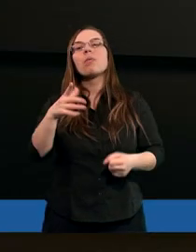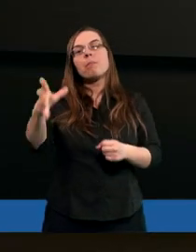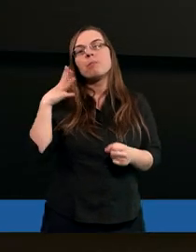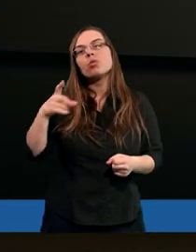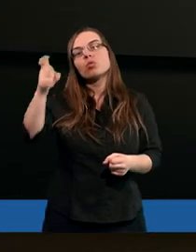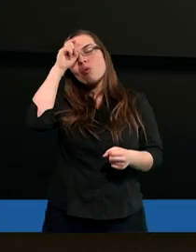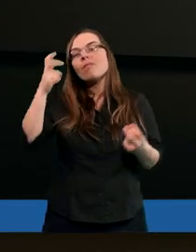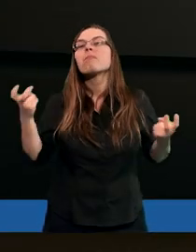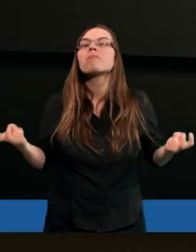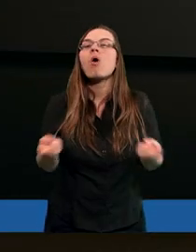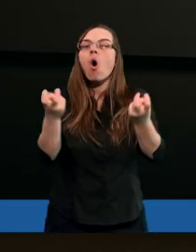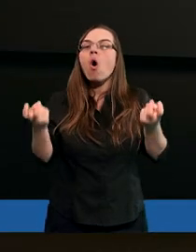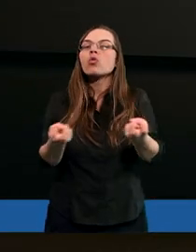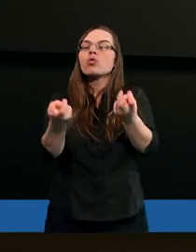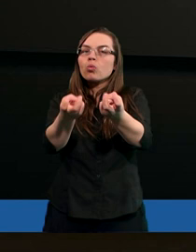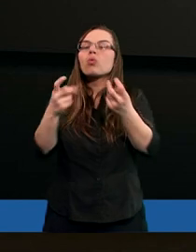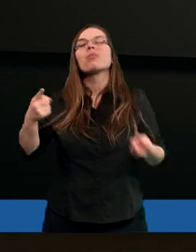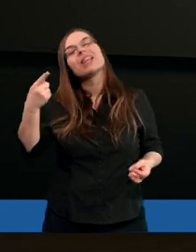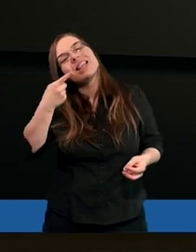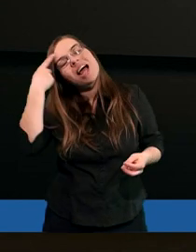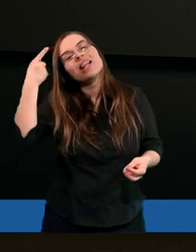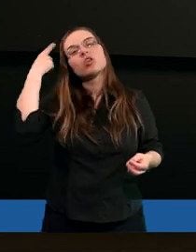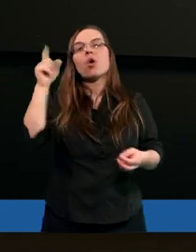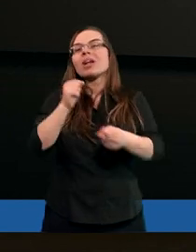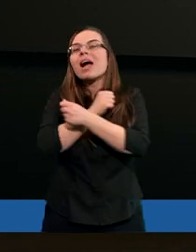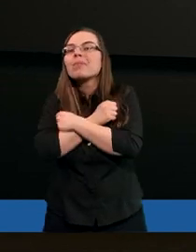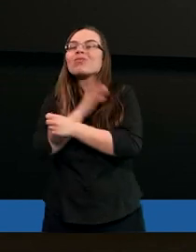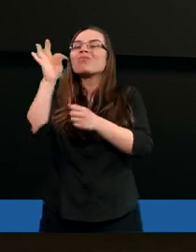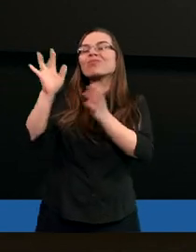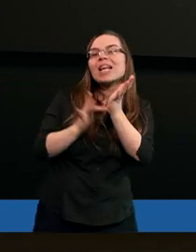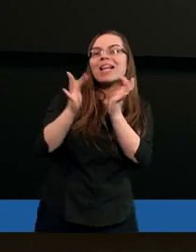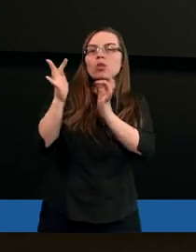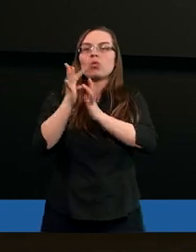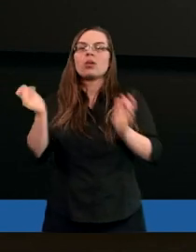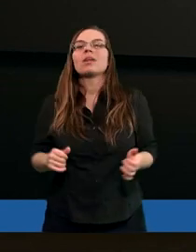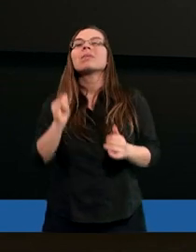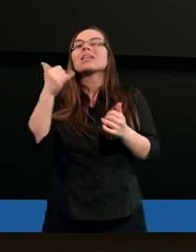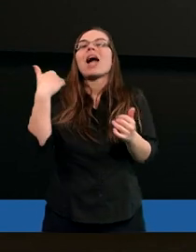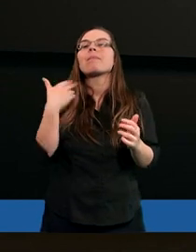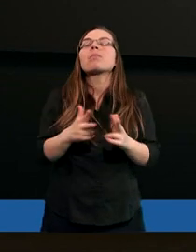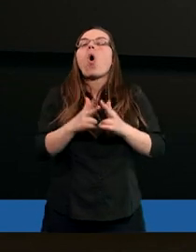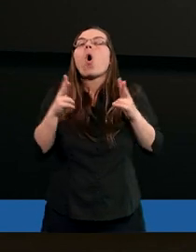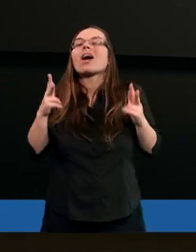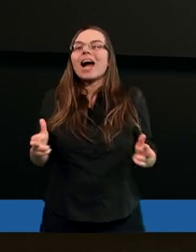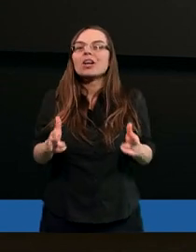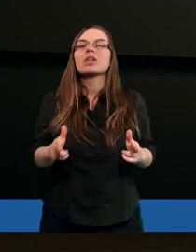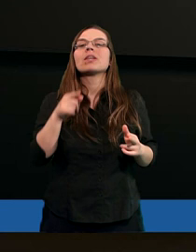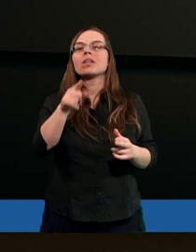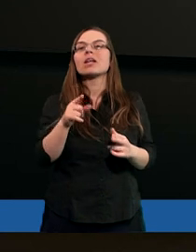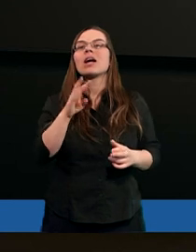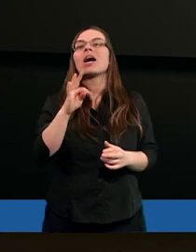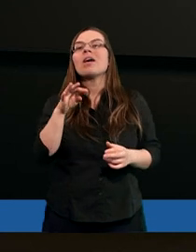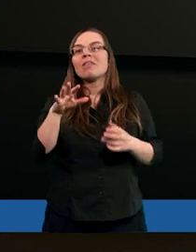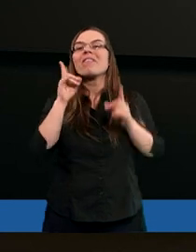człowiekiem poszukującym czegoś, tęskniątym za czymś. A jak byśmy określili czas,